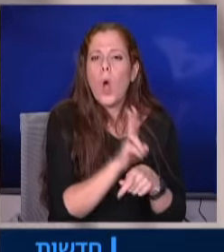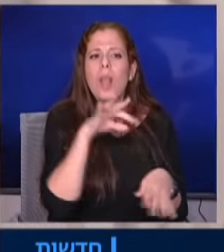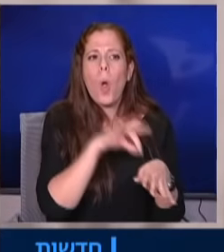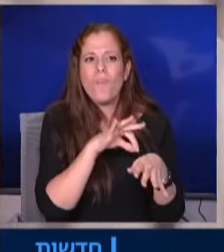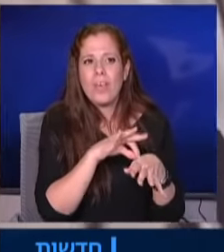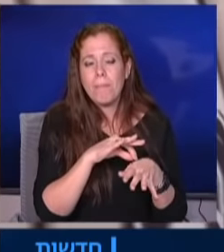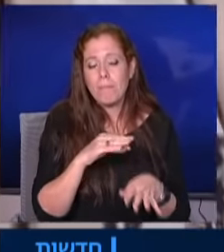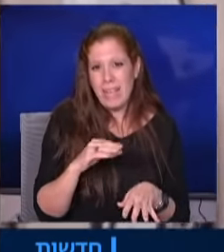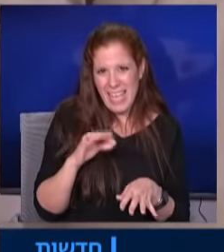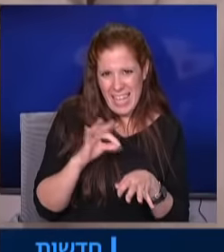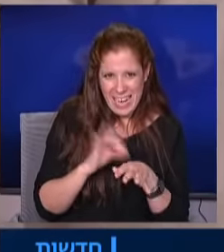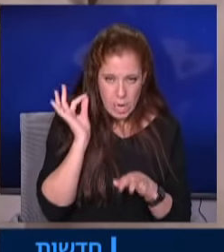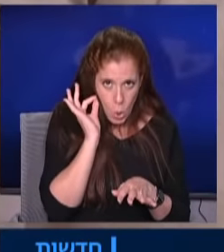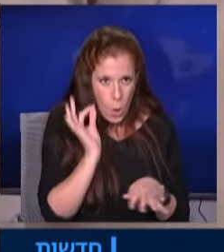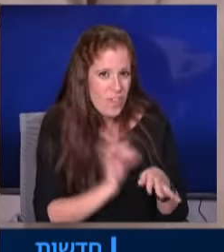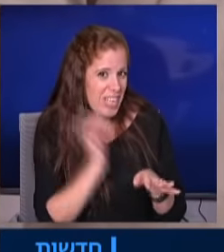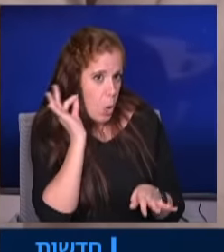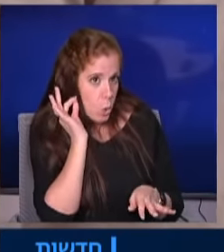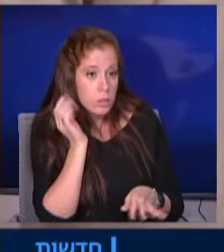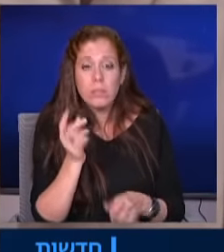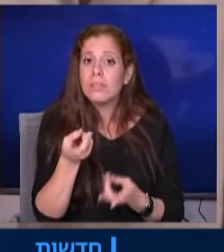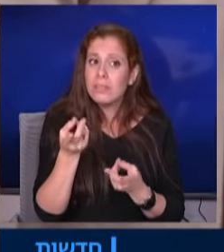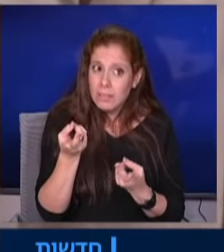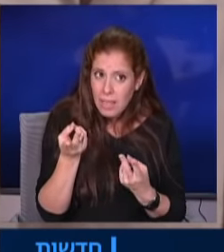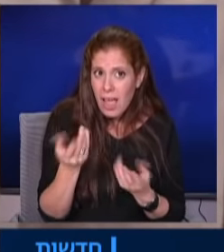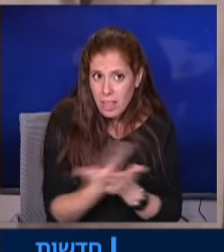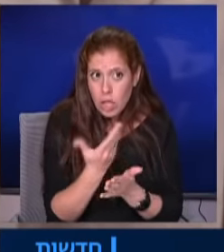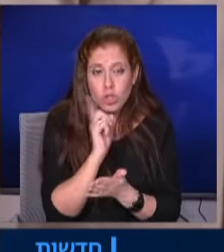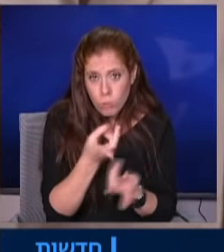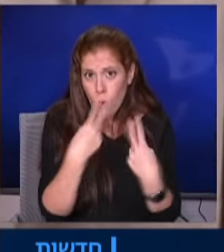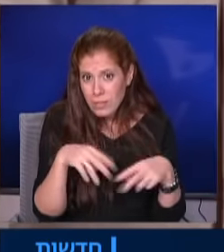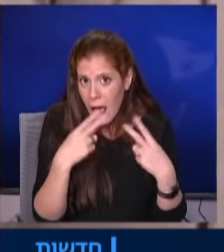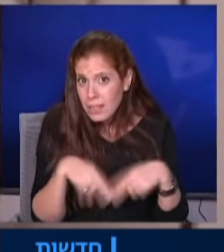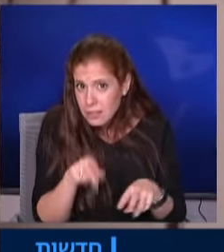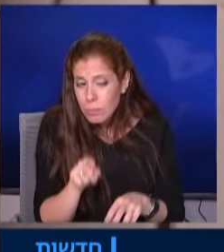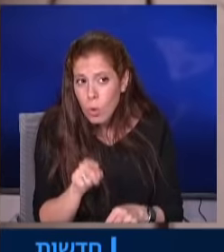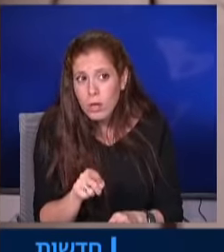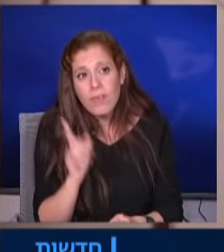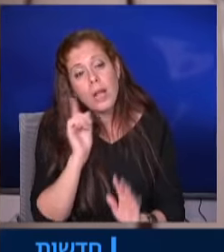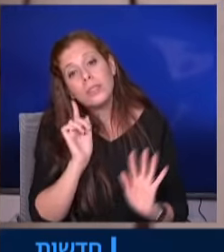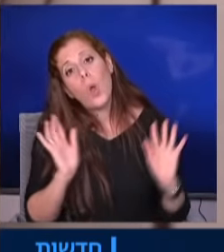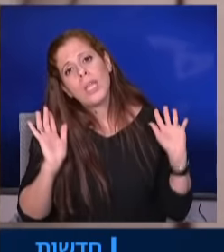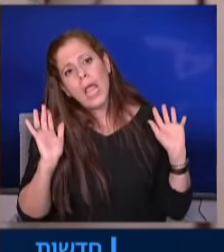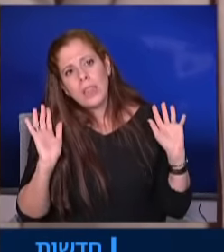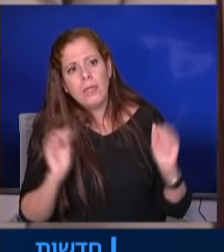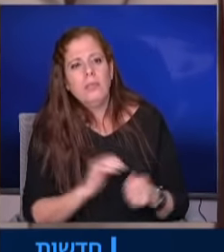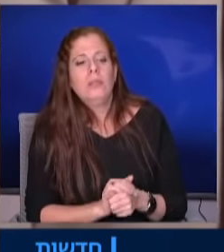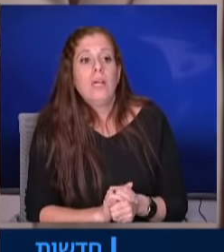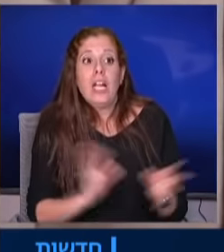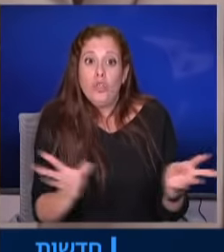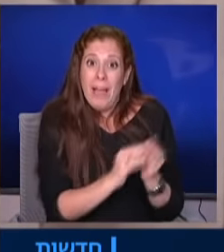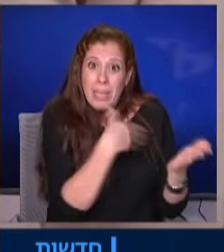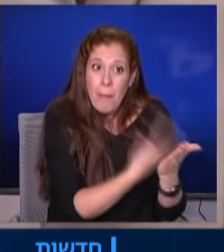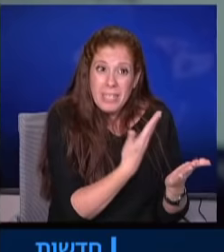זה חדש. זה שם שחוזר על עצמו, אבל זה לא... לא יודעת. אלא שלצד המלצות,